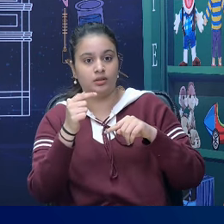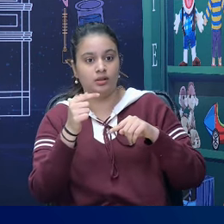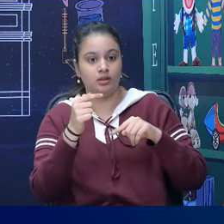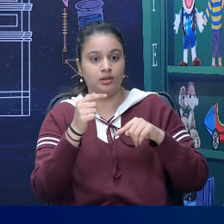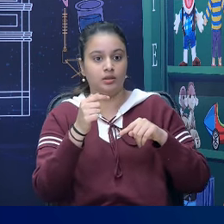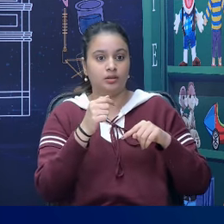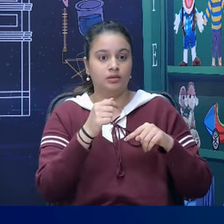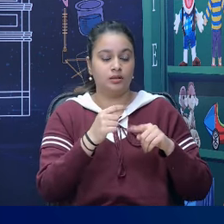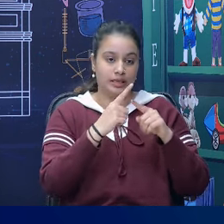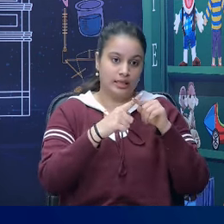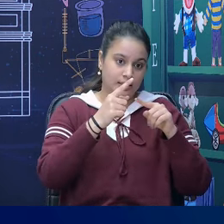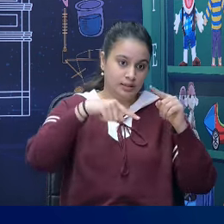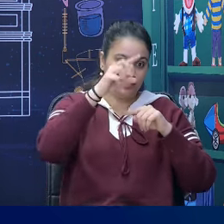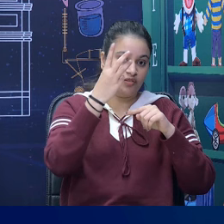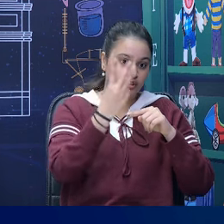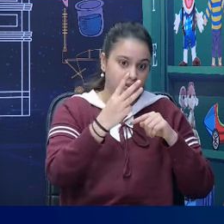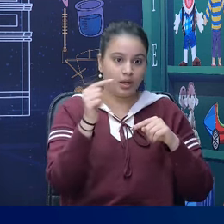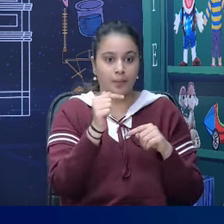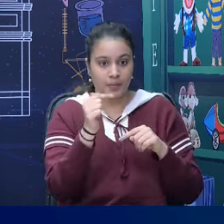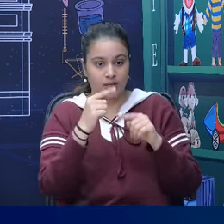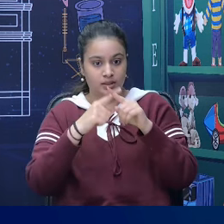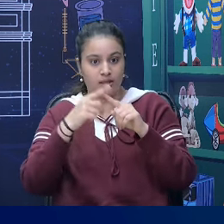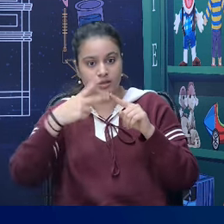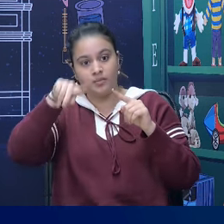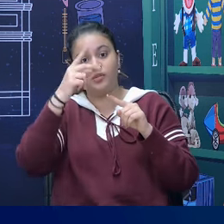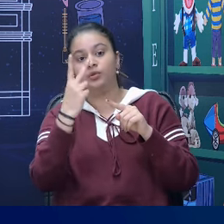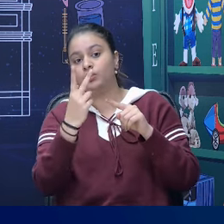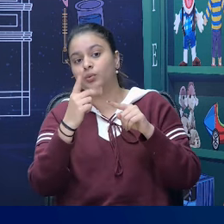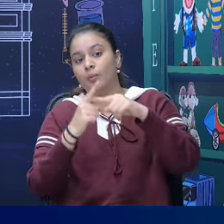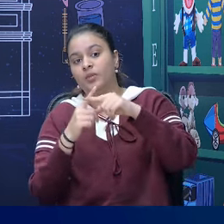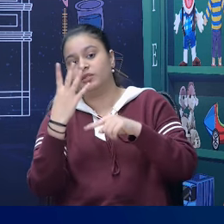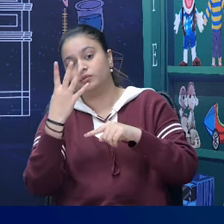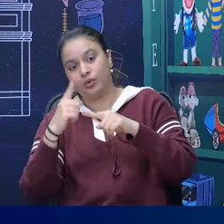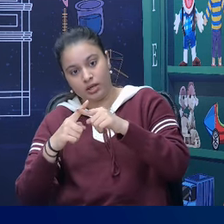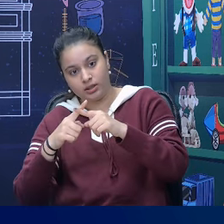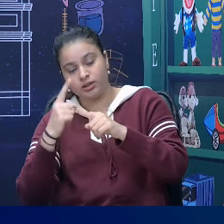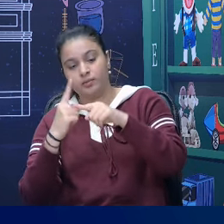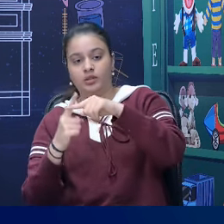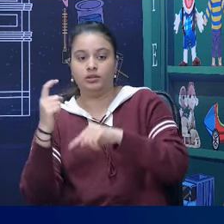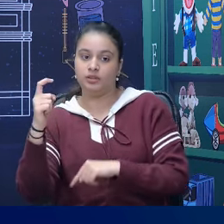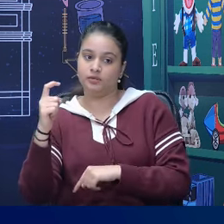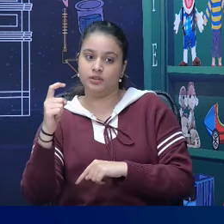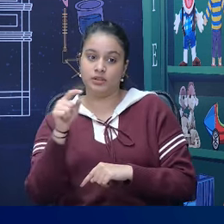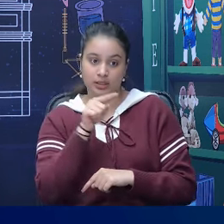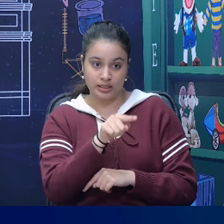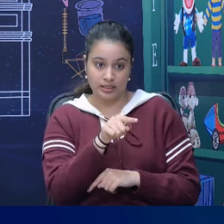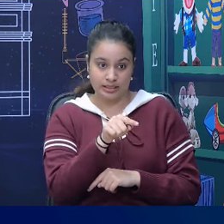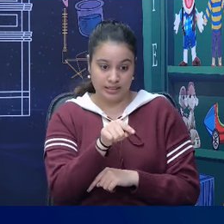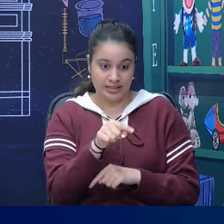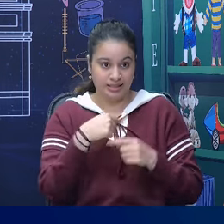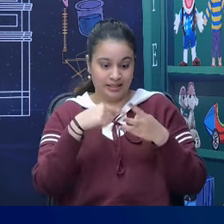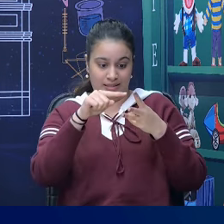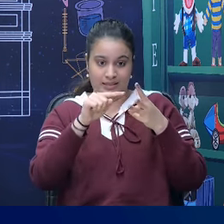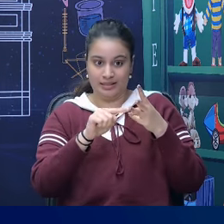पावर एक्स की पावर 3 माइनस एक्स की पावर 2 प्लस 4 एक प् 7 इस वाले में